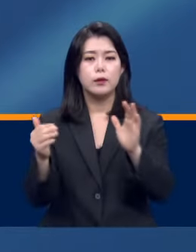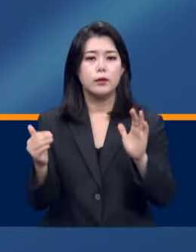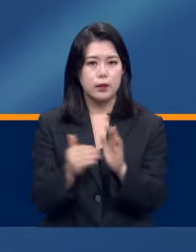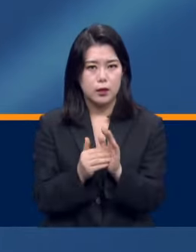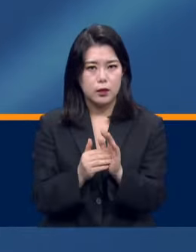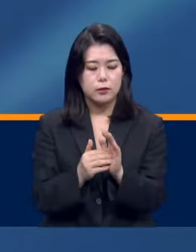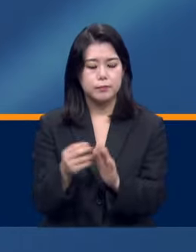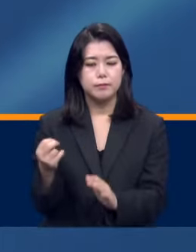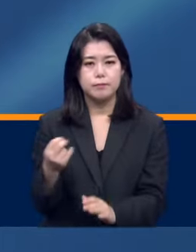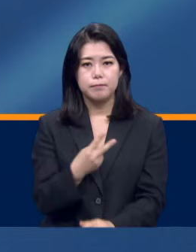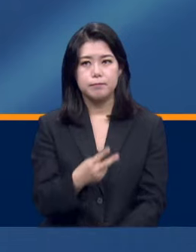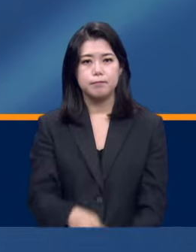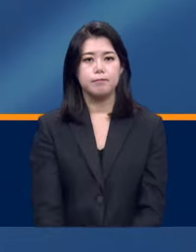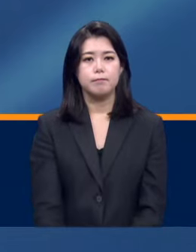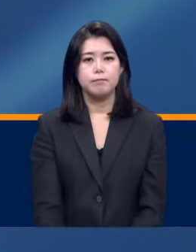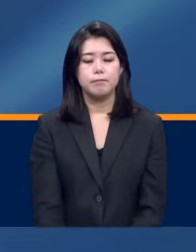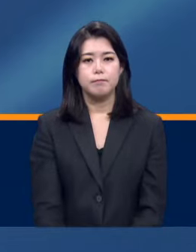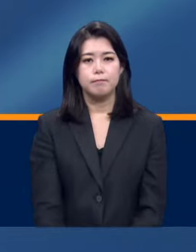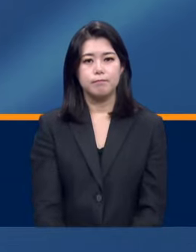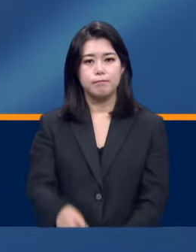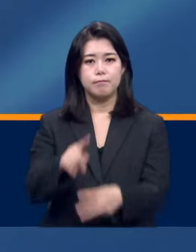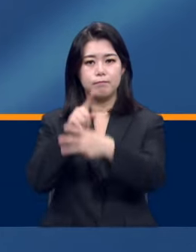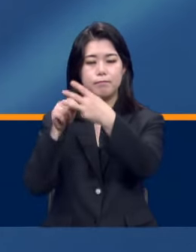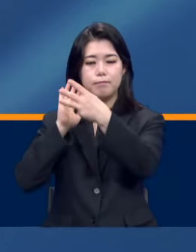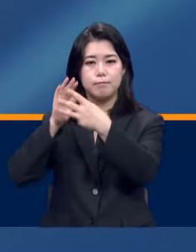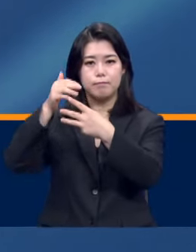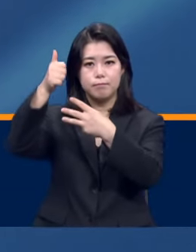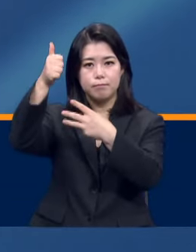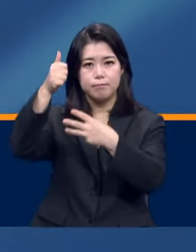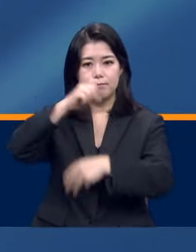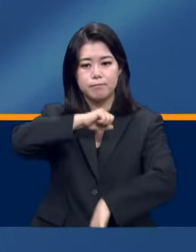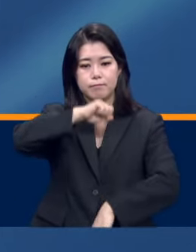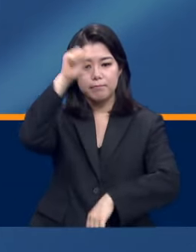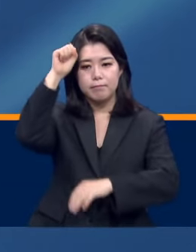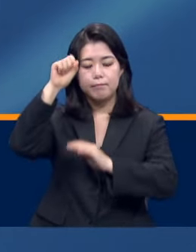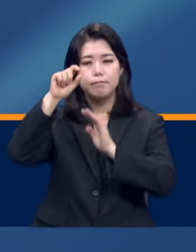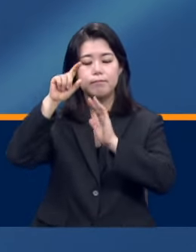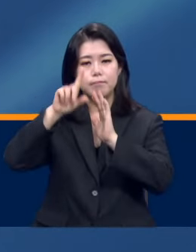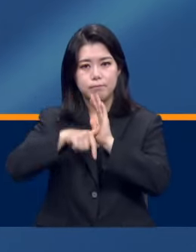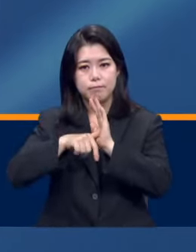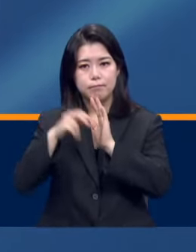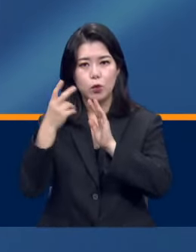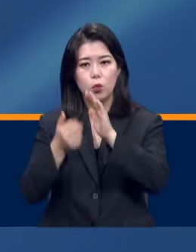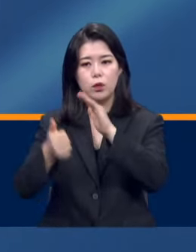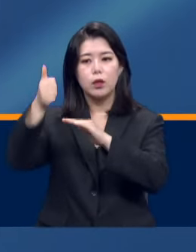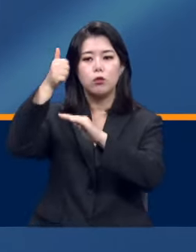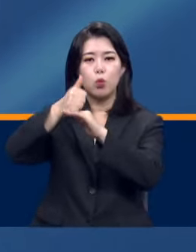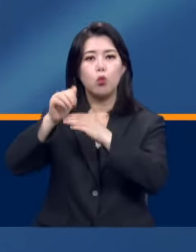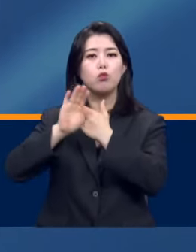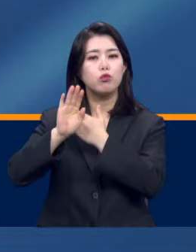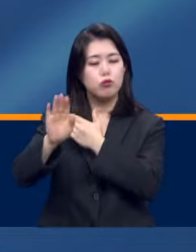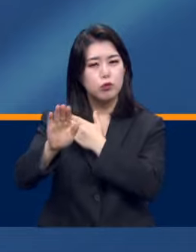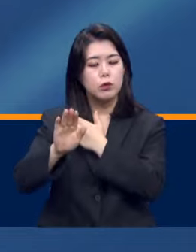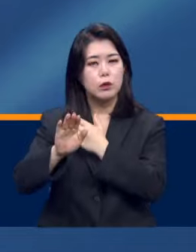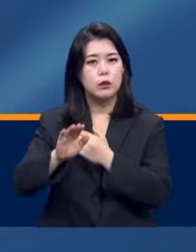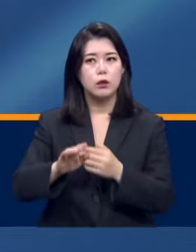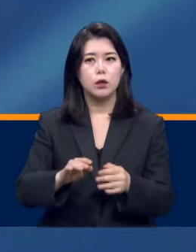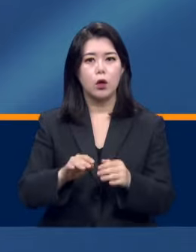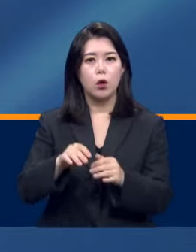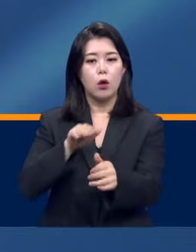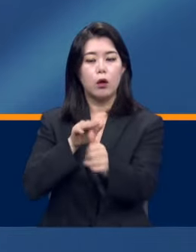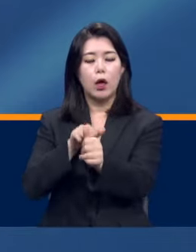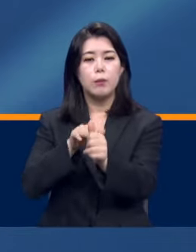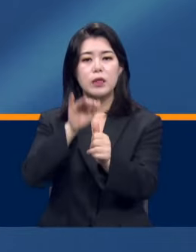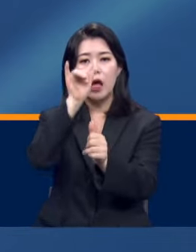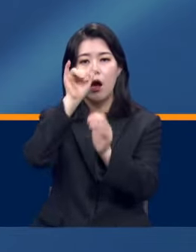이준석 대표가요 음윤 당선 시절이든 대통이 된이든 만약에 공을